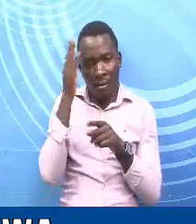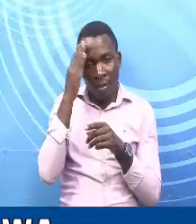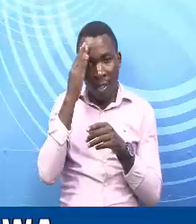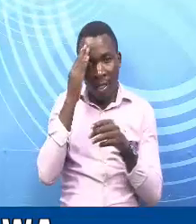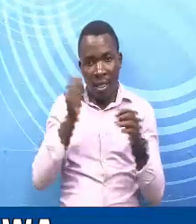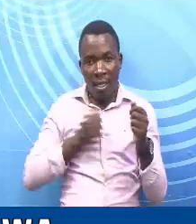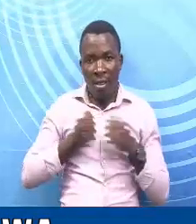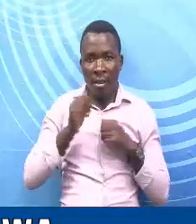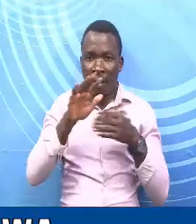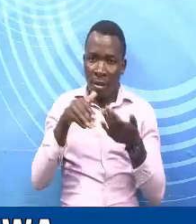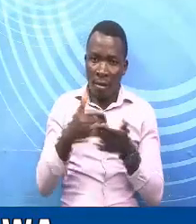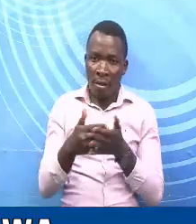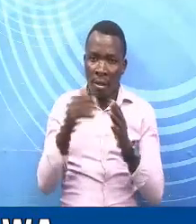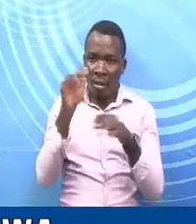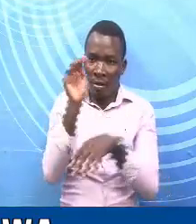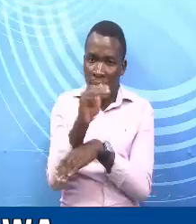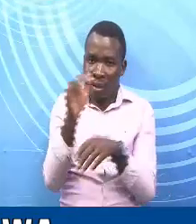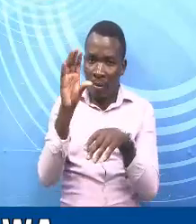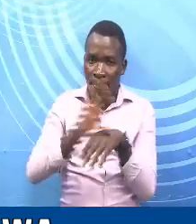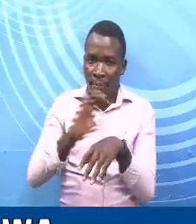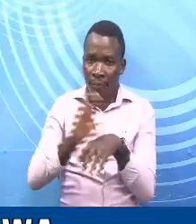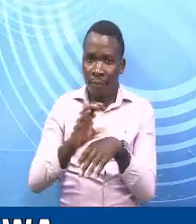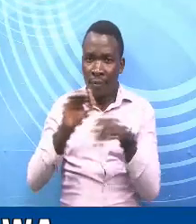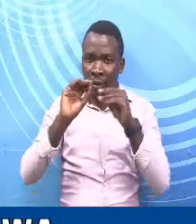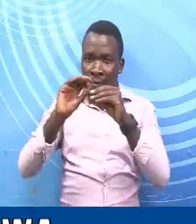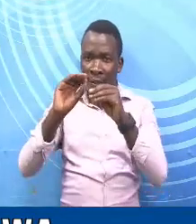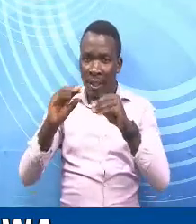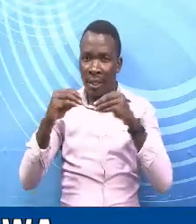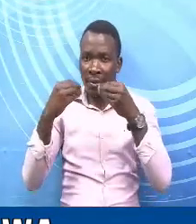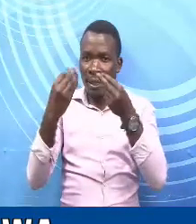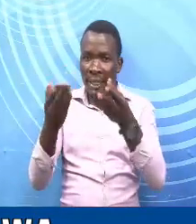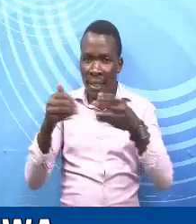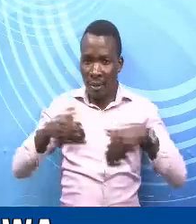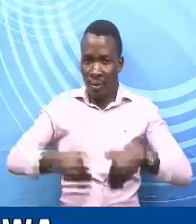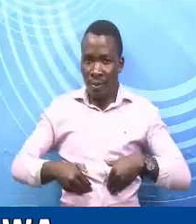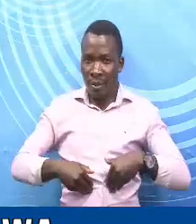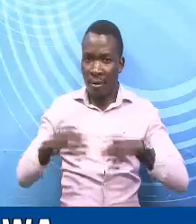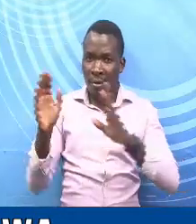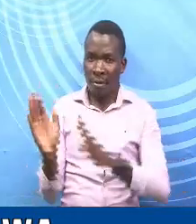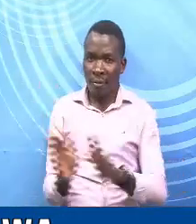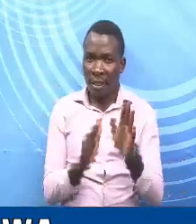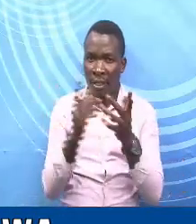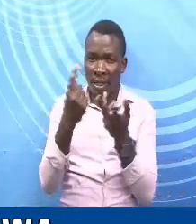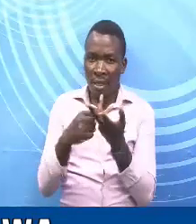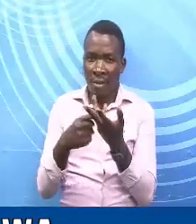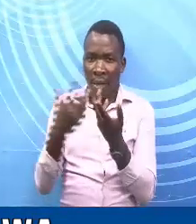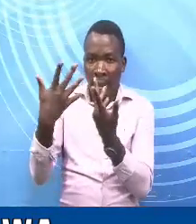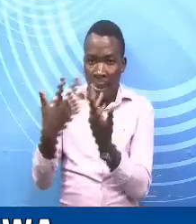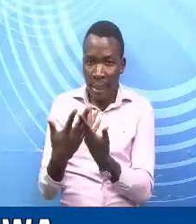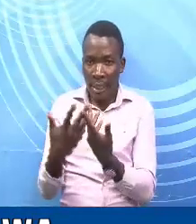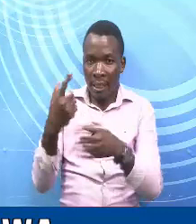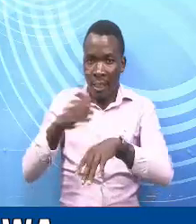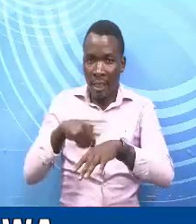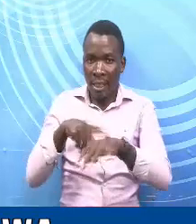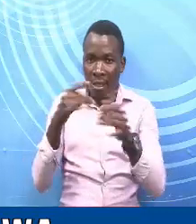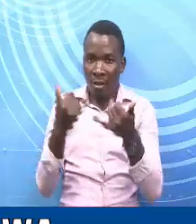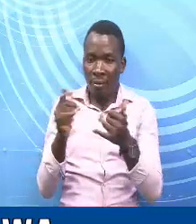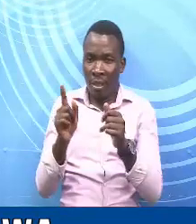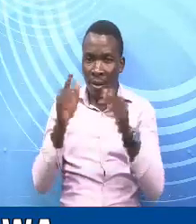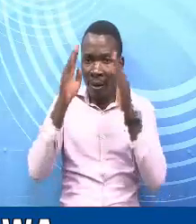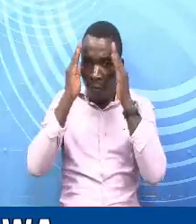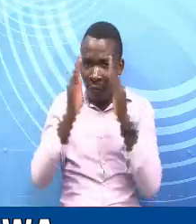za nyigisho baha abasore n'inkumi bifuza kurushinga bakagerageza kuzisanisha n'igihe tugezemo aho kugira ngo wenda bibande